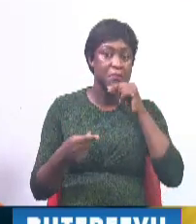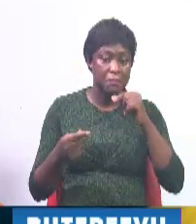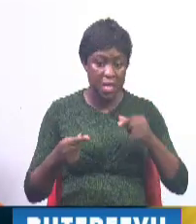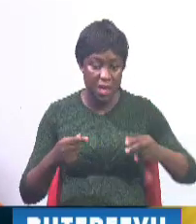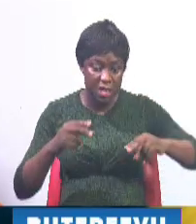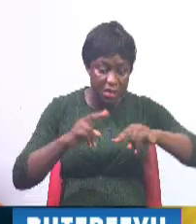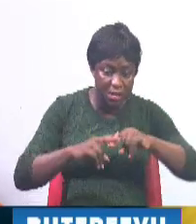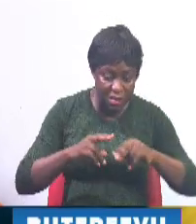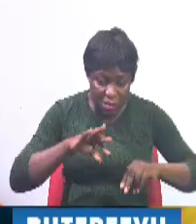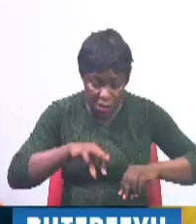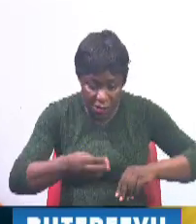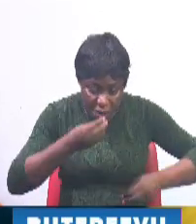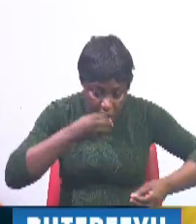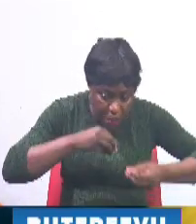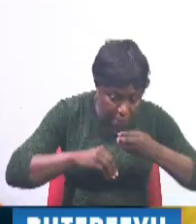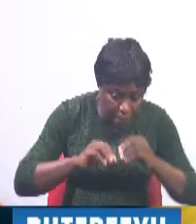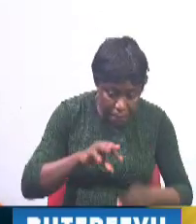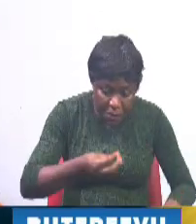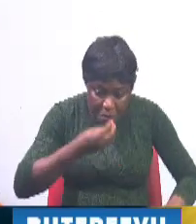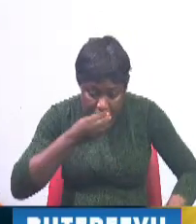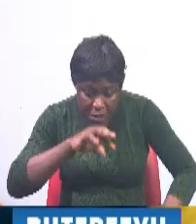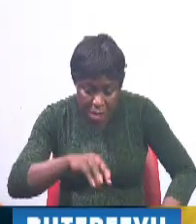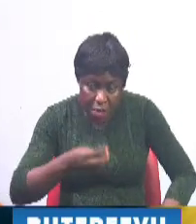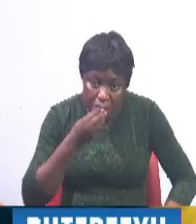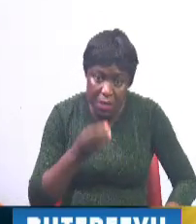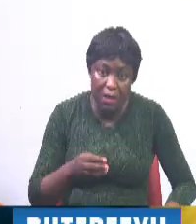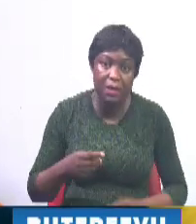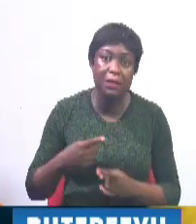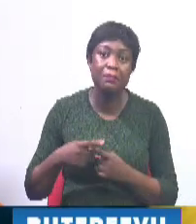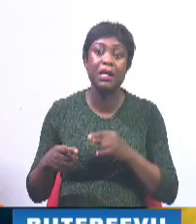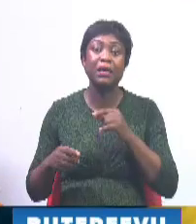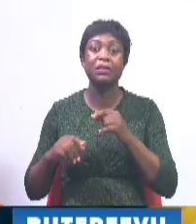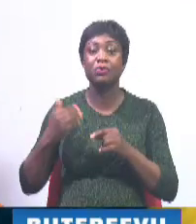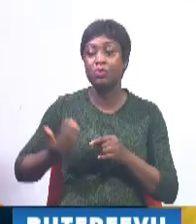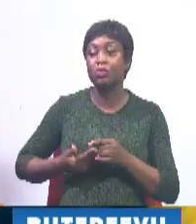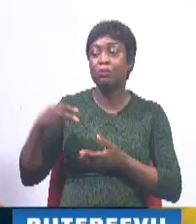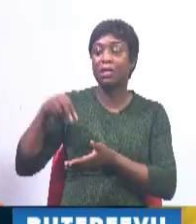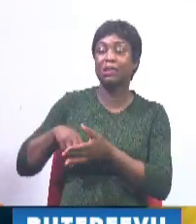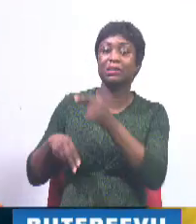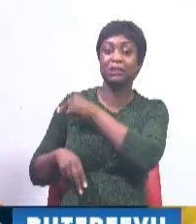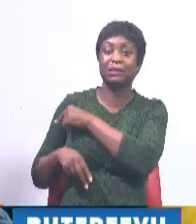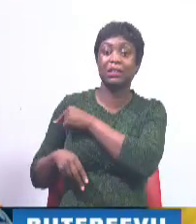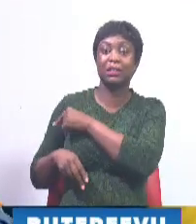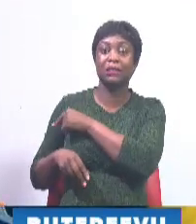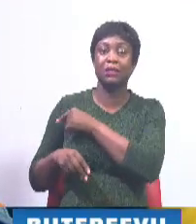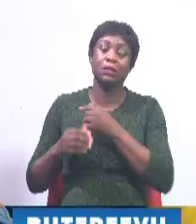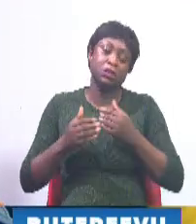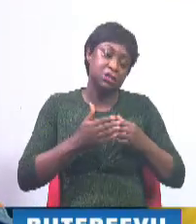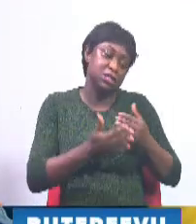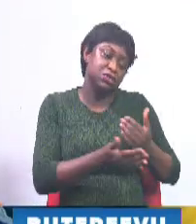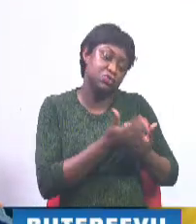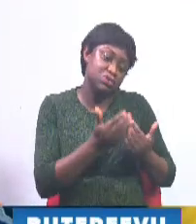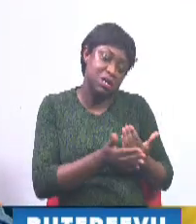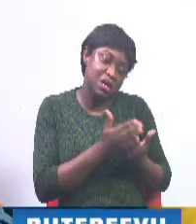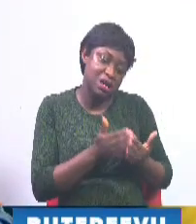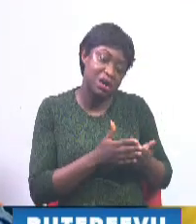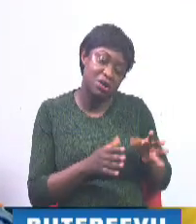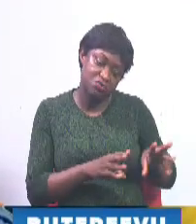mmere naye nga omukyala akutte ku mwami amubudaabuda yaliye bulungi nga wasawo waliwo